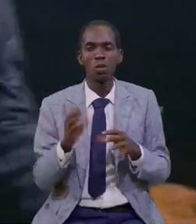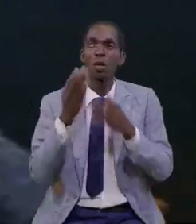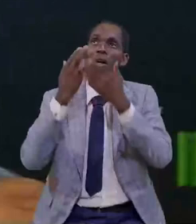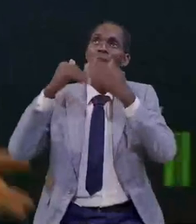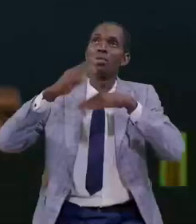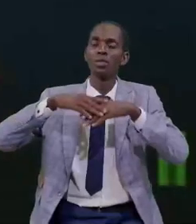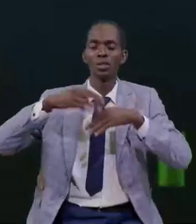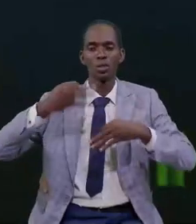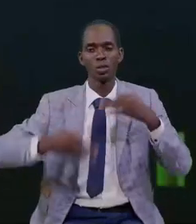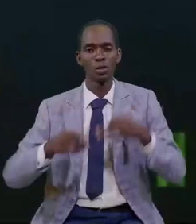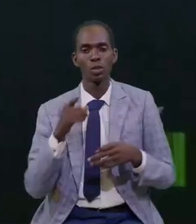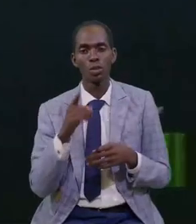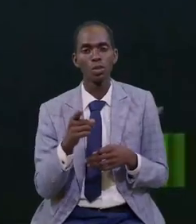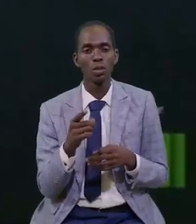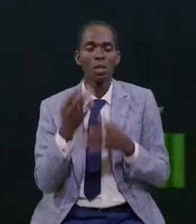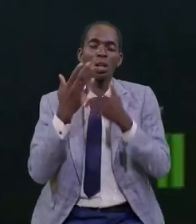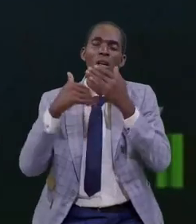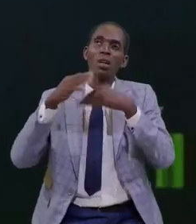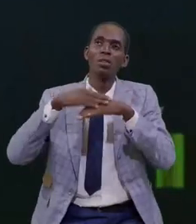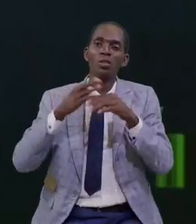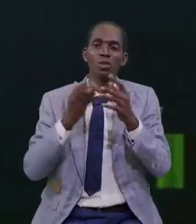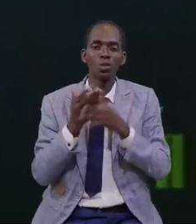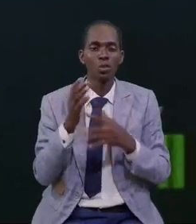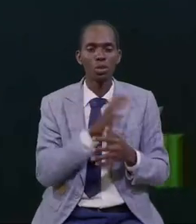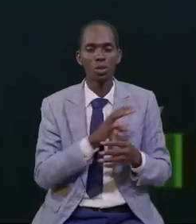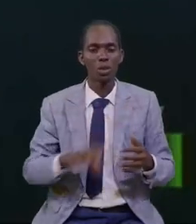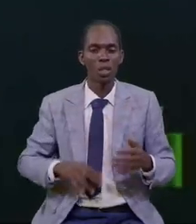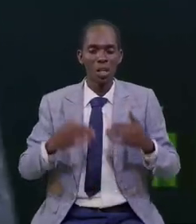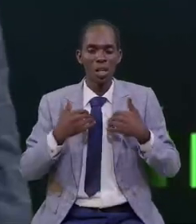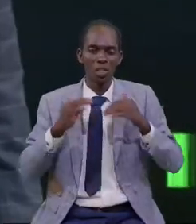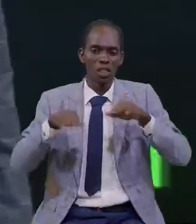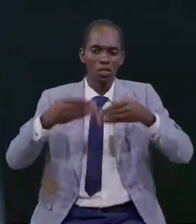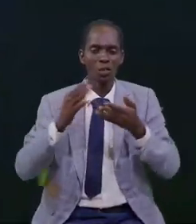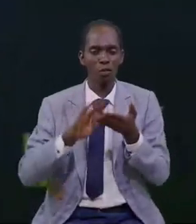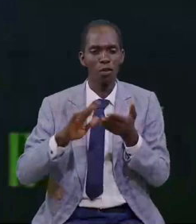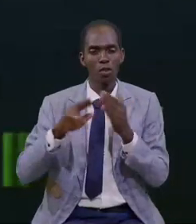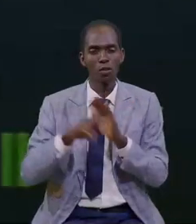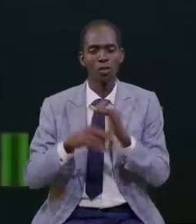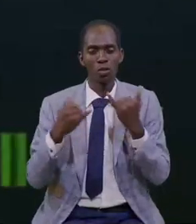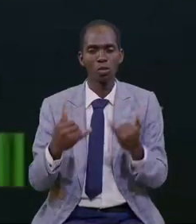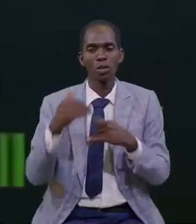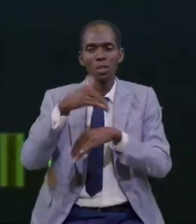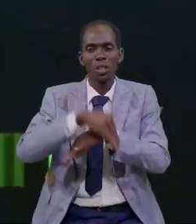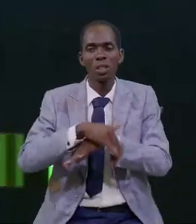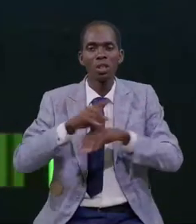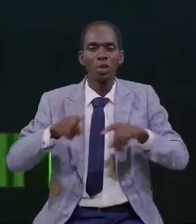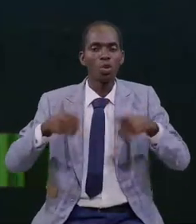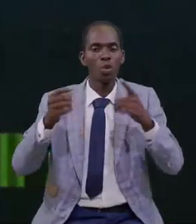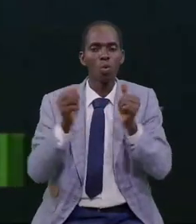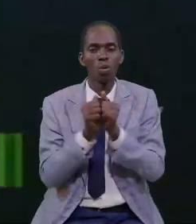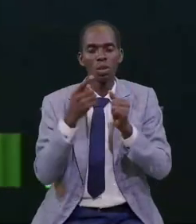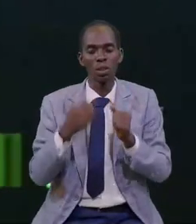pas le ciel à travers Christ t'a donné le pardon ce soir va avec la nouvelle force